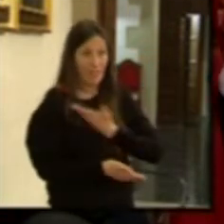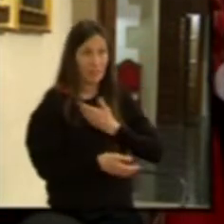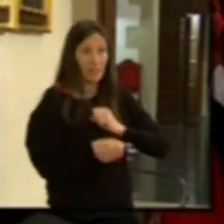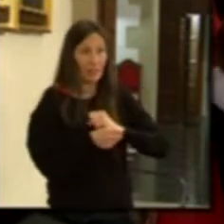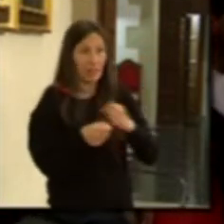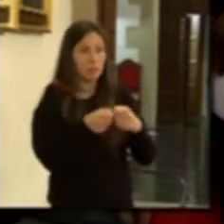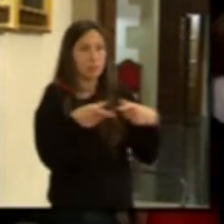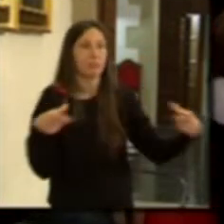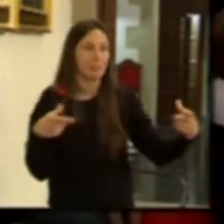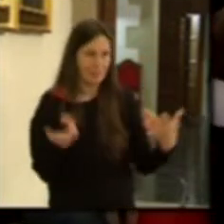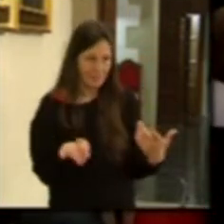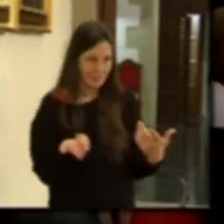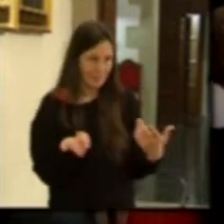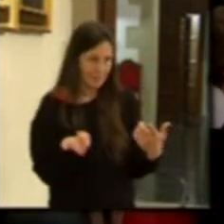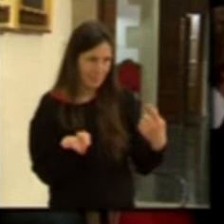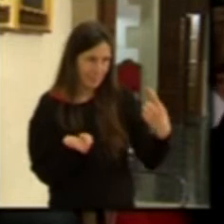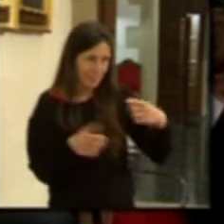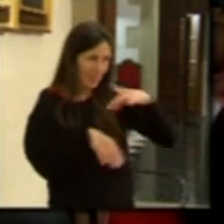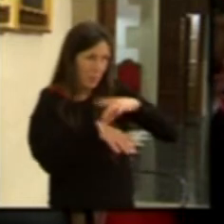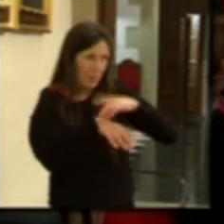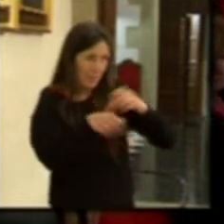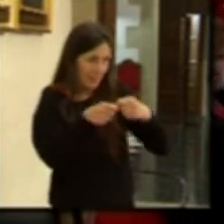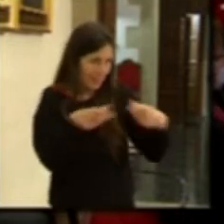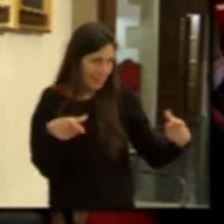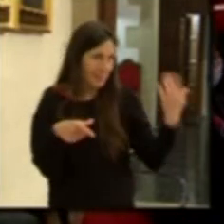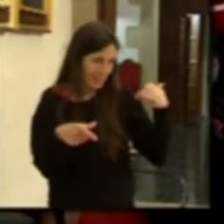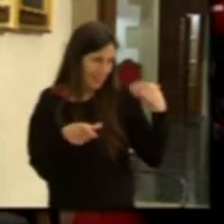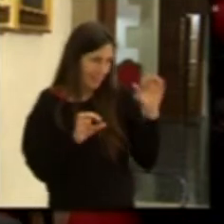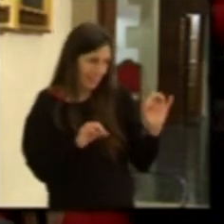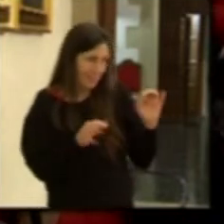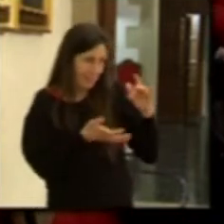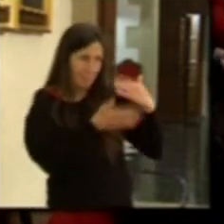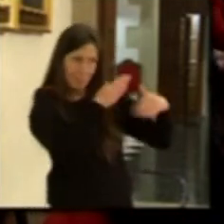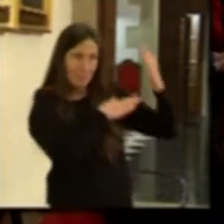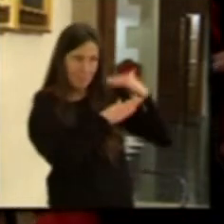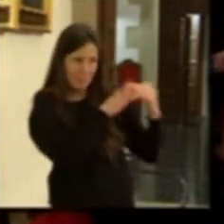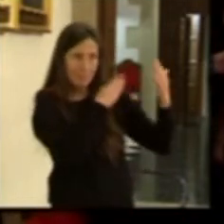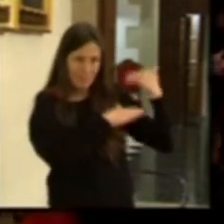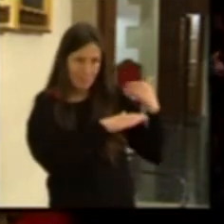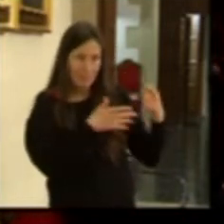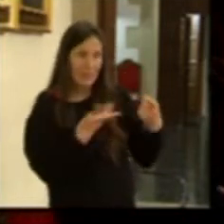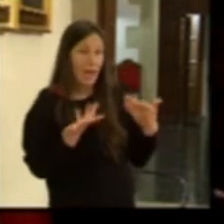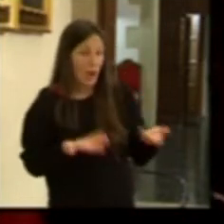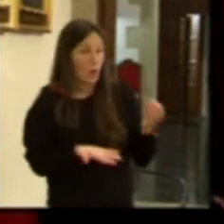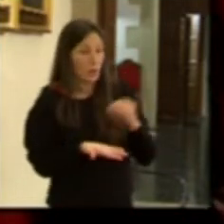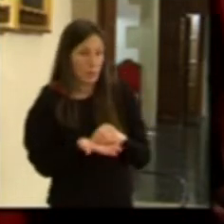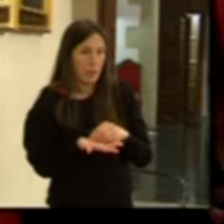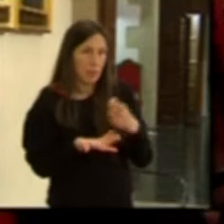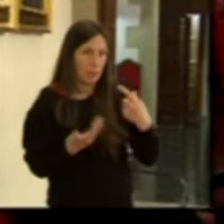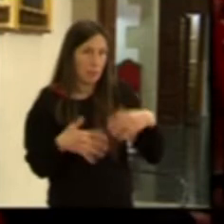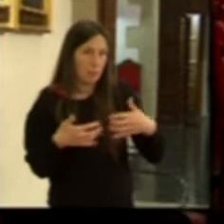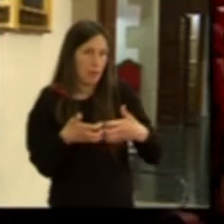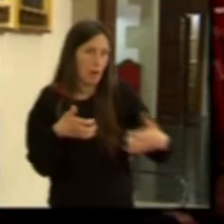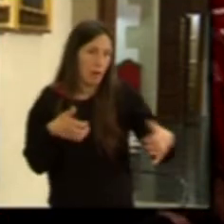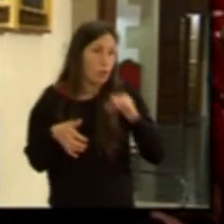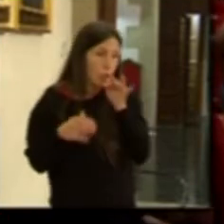de molt grossa, amb la que no comptàvem i que porta mesos i mesos afectant la vida de les ciutats i que sembla que encara durarà una mica